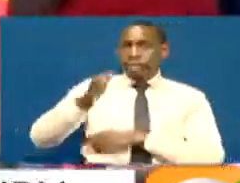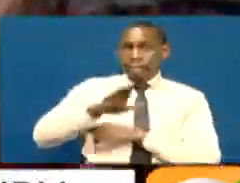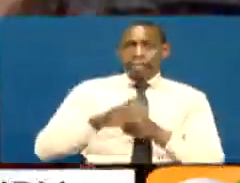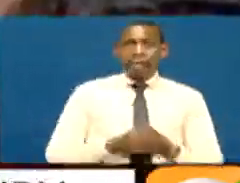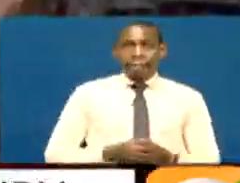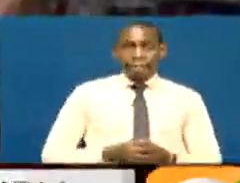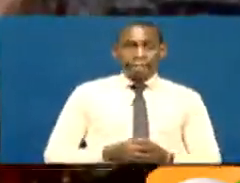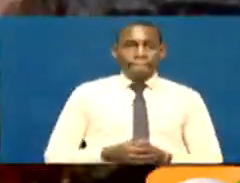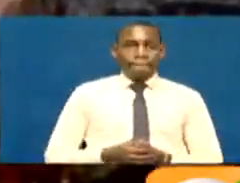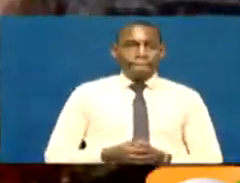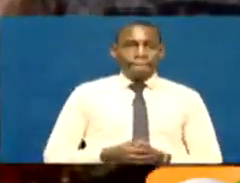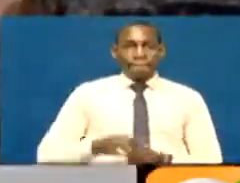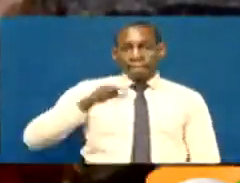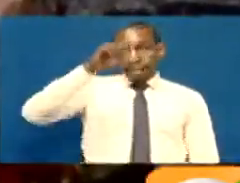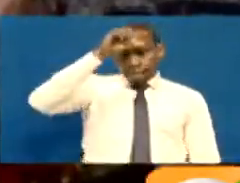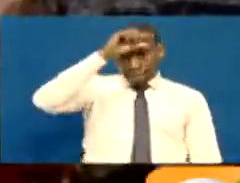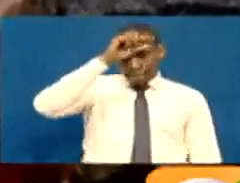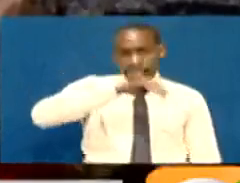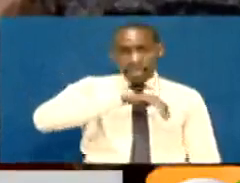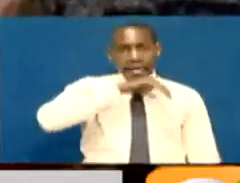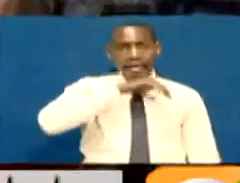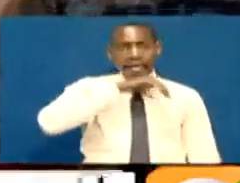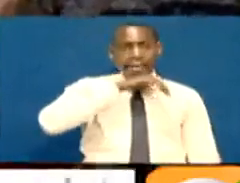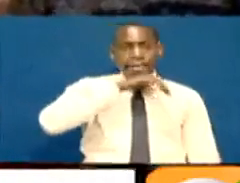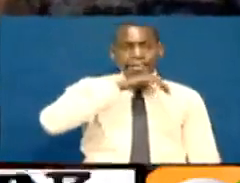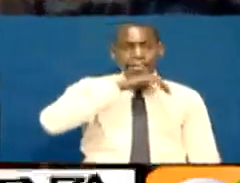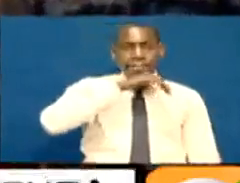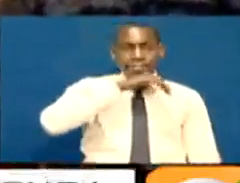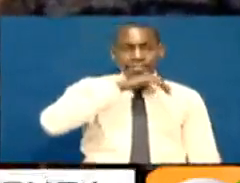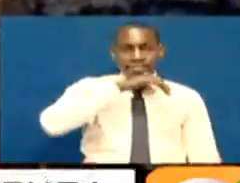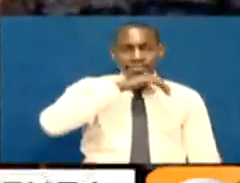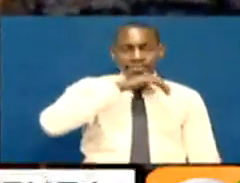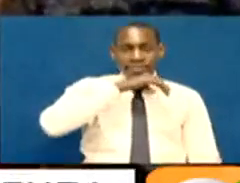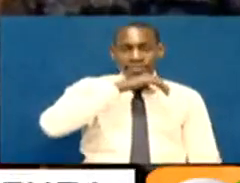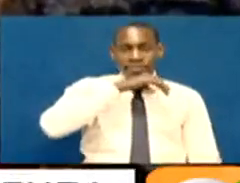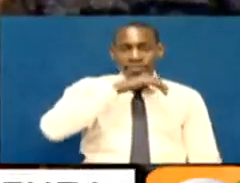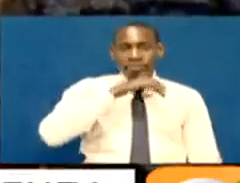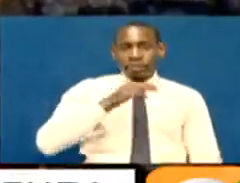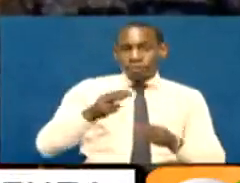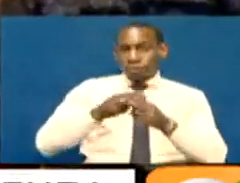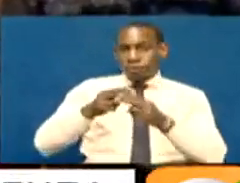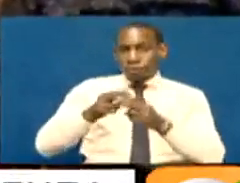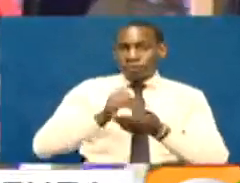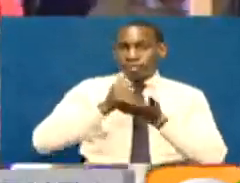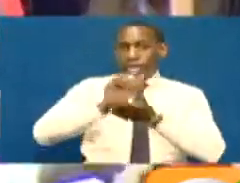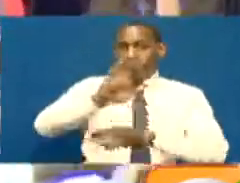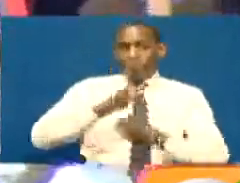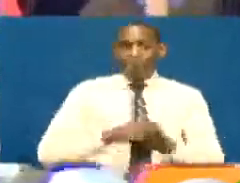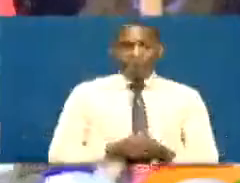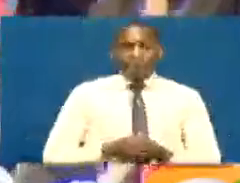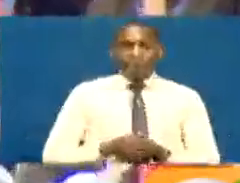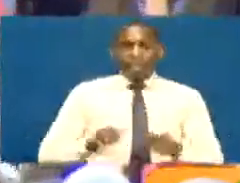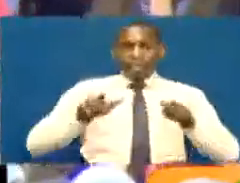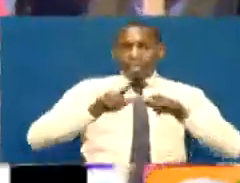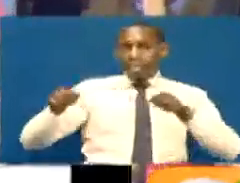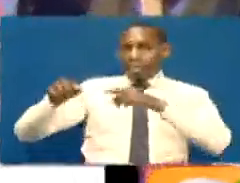turudishiwe. Serikali ya Raila Amolo Odinga iko njiani kukusaidia. Hiyo shamba